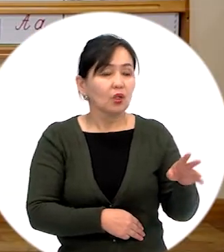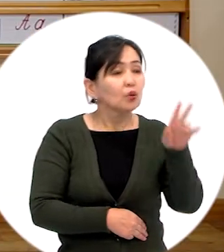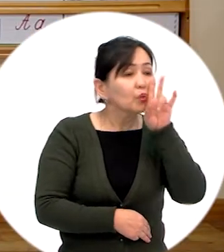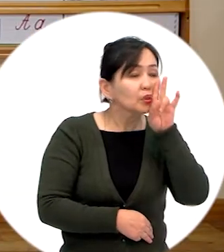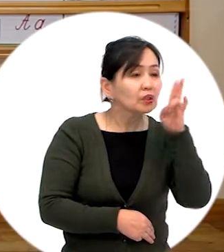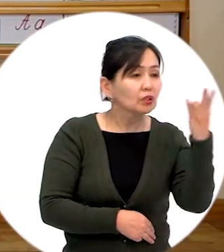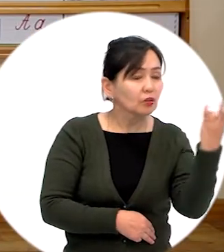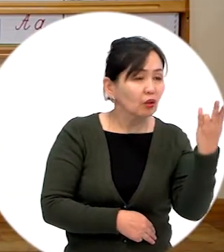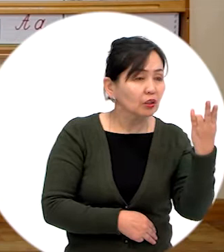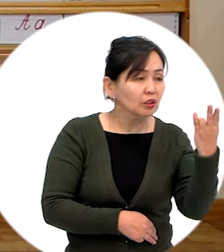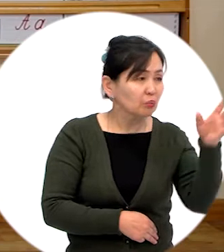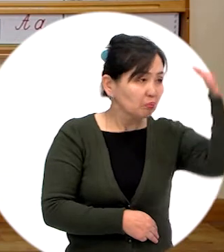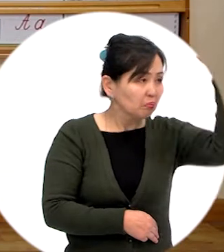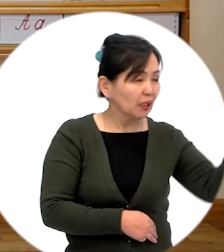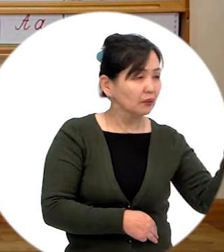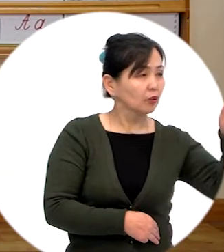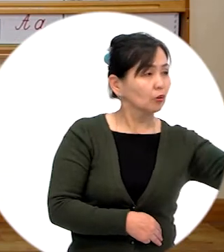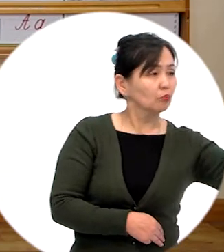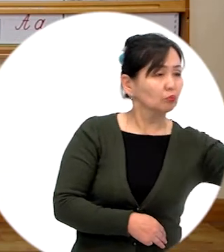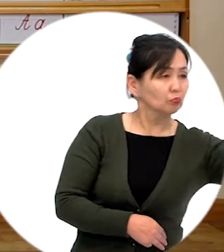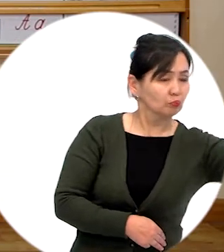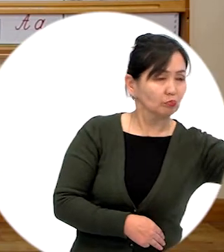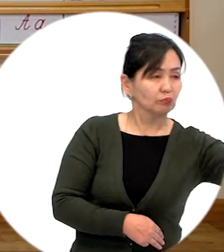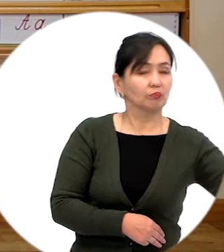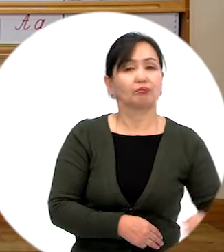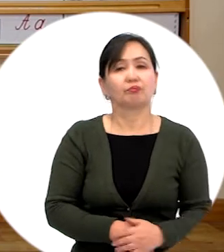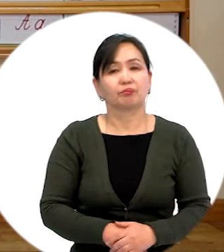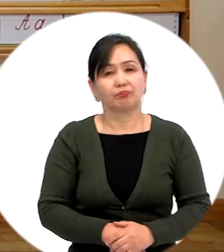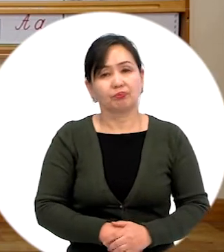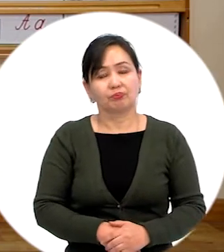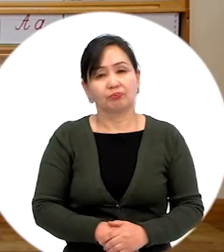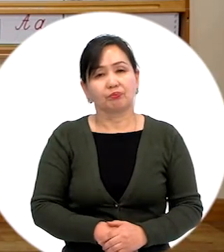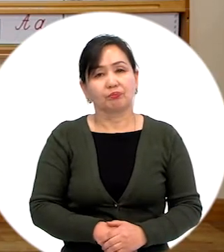хүнсний ногоо гэдэг хэсэг энэ багнандаа 2 гэсэн тоогоо бичээрэй.